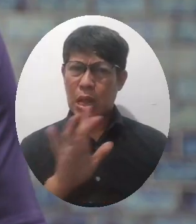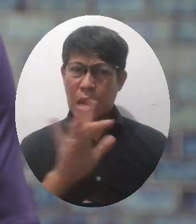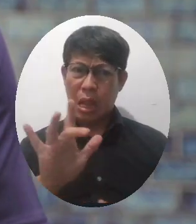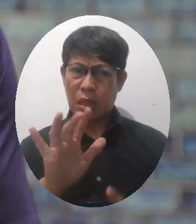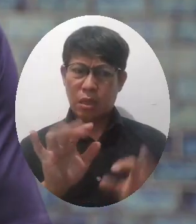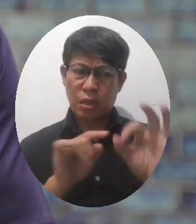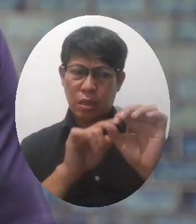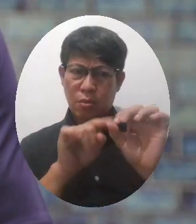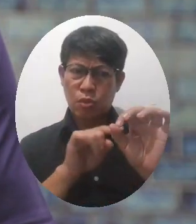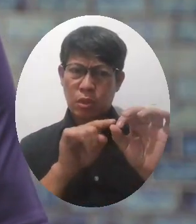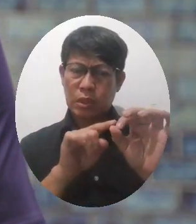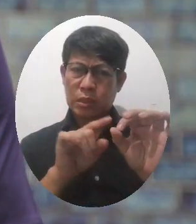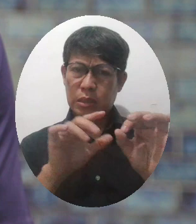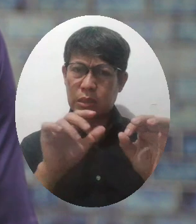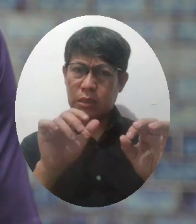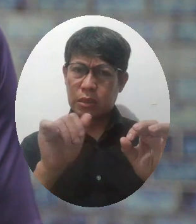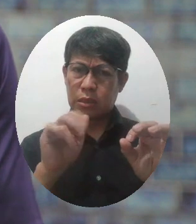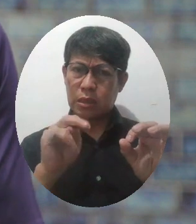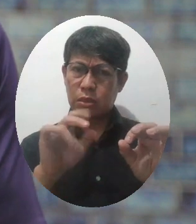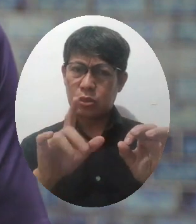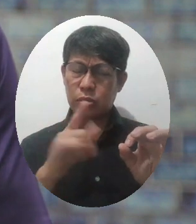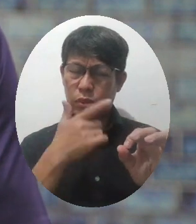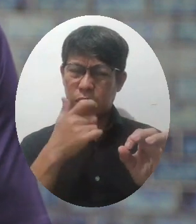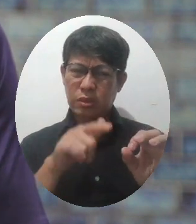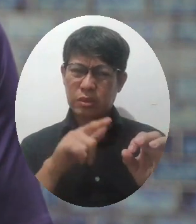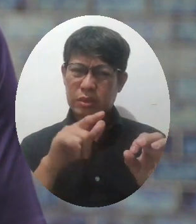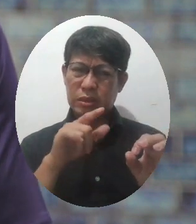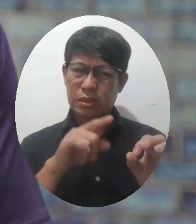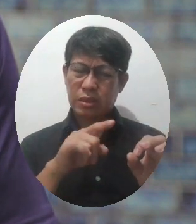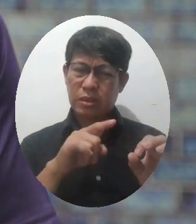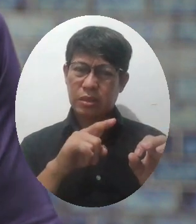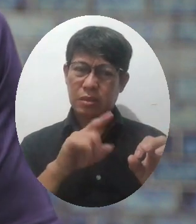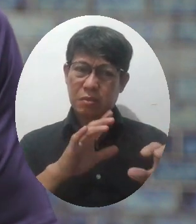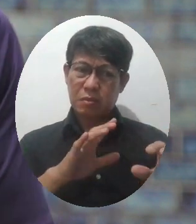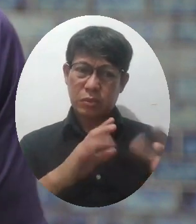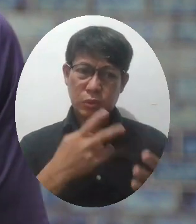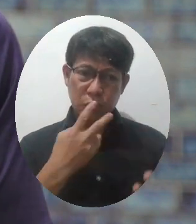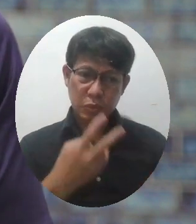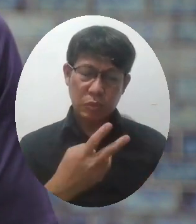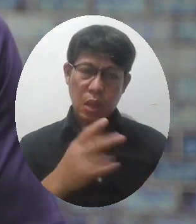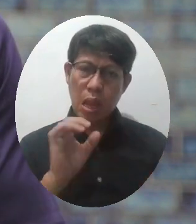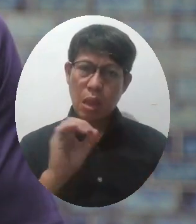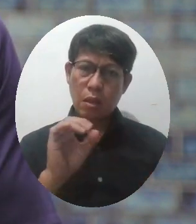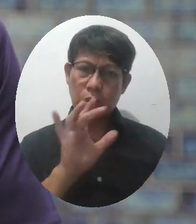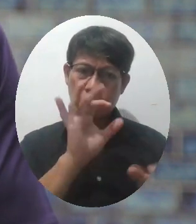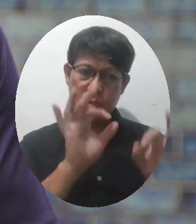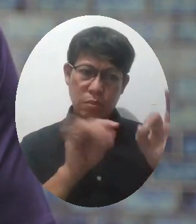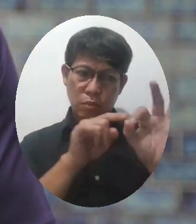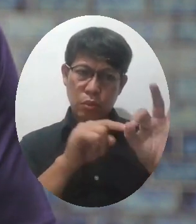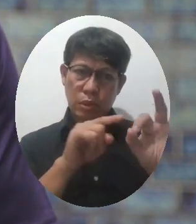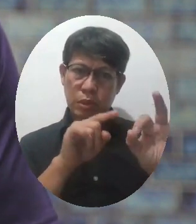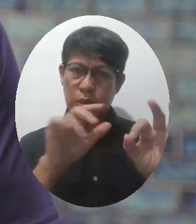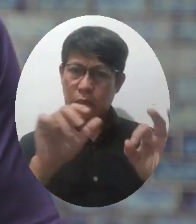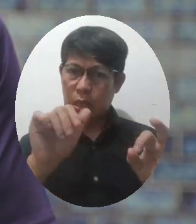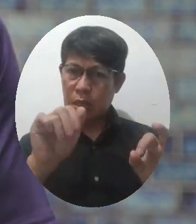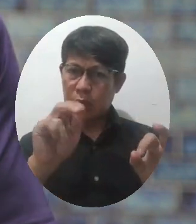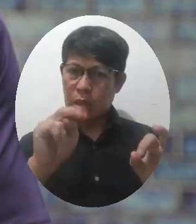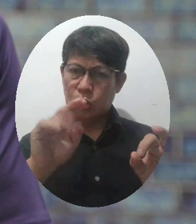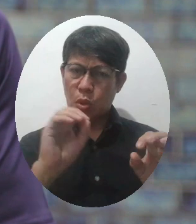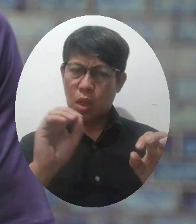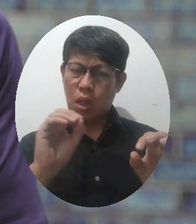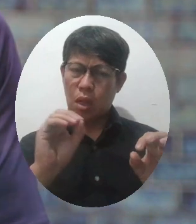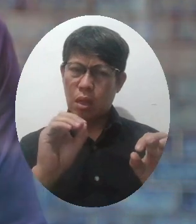Ang imperforate anus ay isang medical condition kung saan ang bata ay ipinapanganak na walang butas ang puwet.